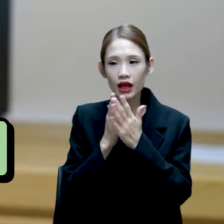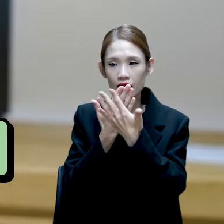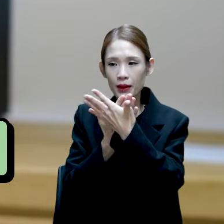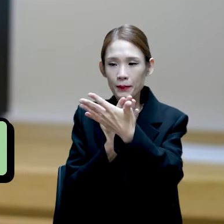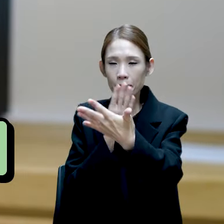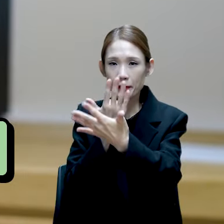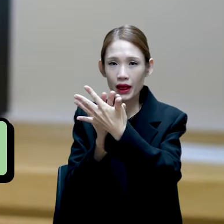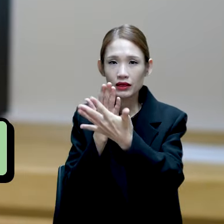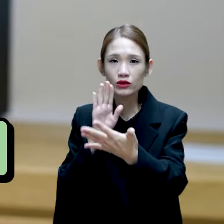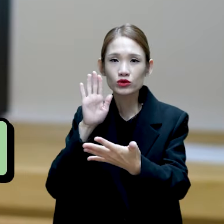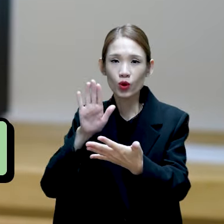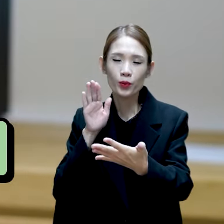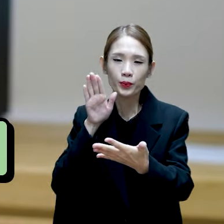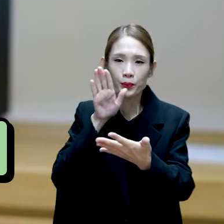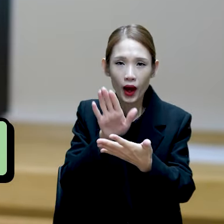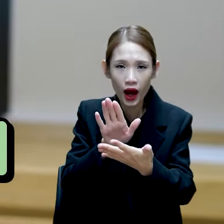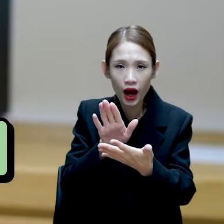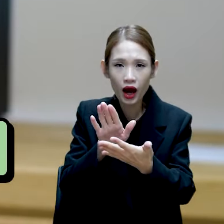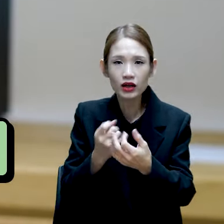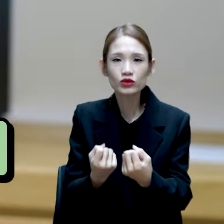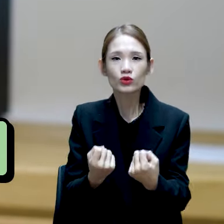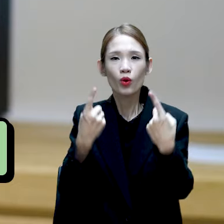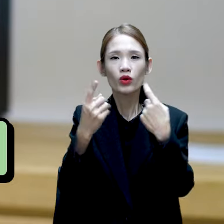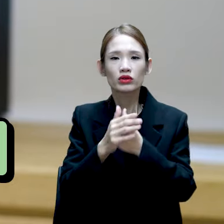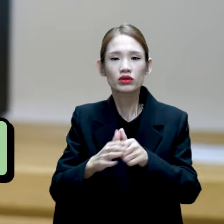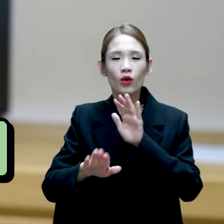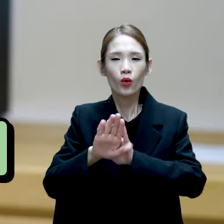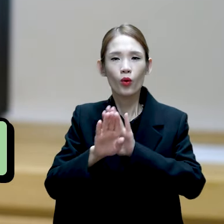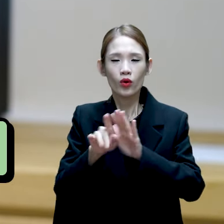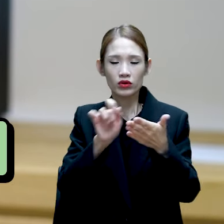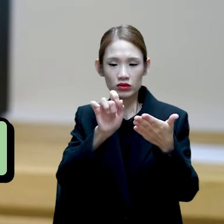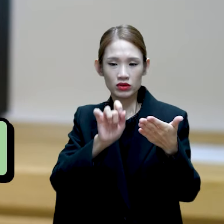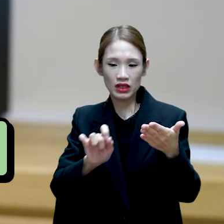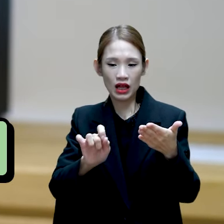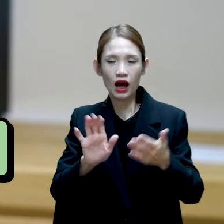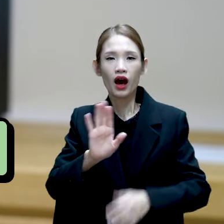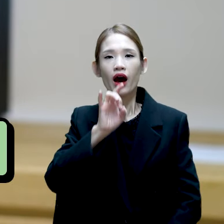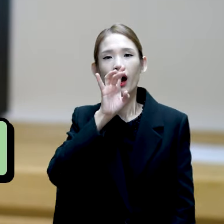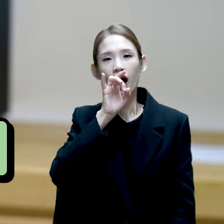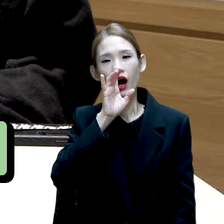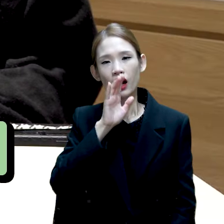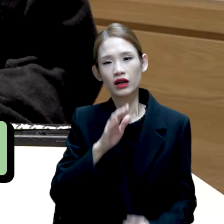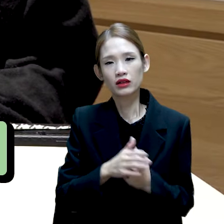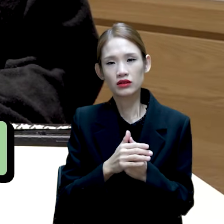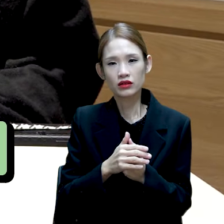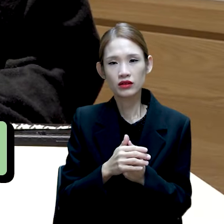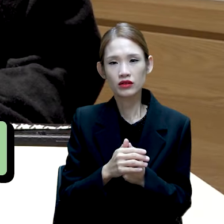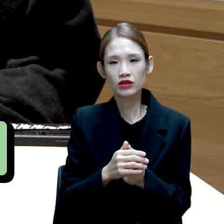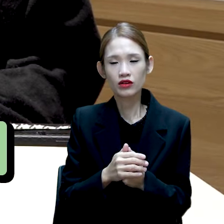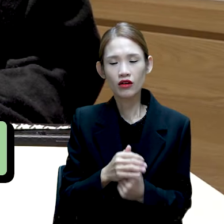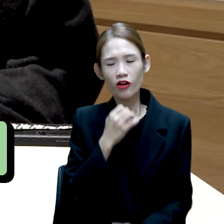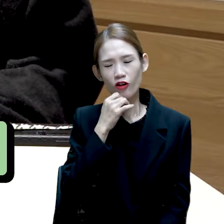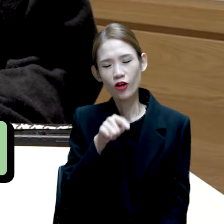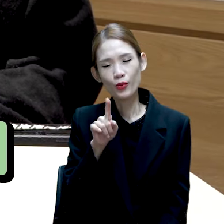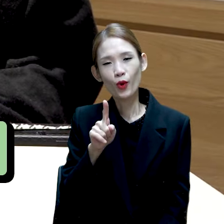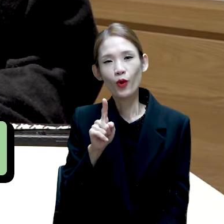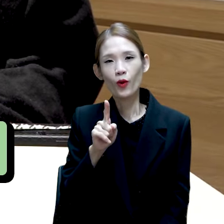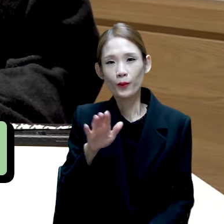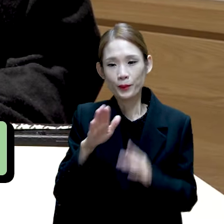손을 대는 순간 이게 인식되니까 오른손으로 쓰는 게 인식이 안 되더라고요. 그래서 우픈 게 패드에 사인을